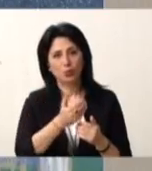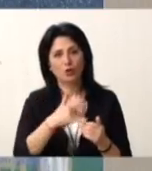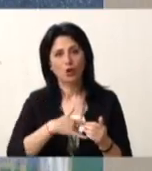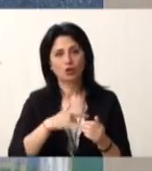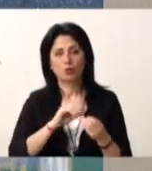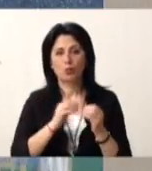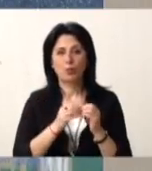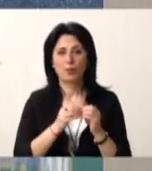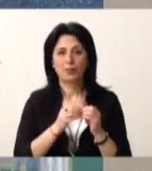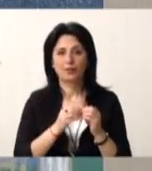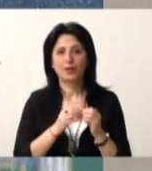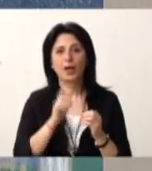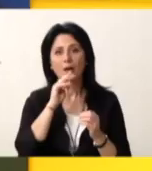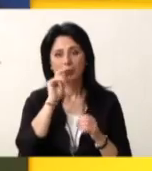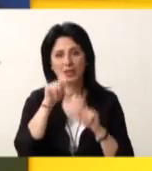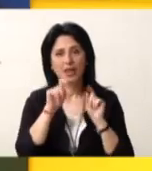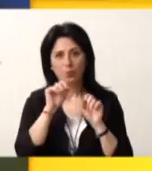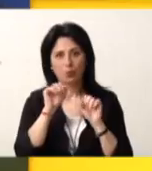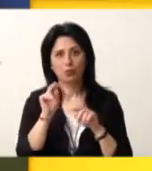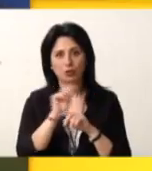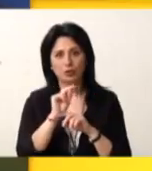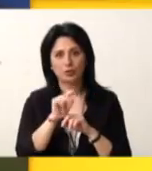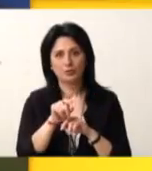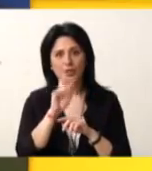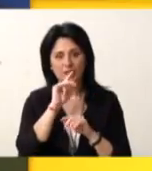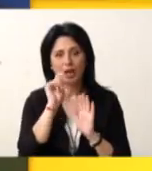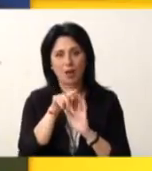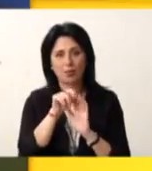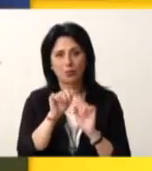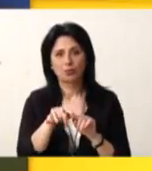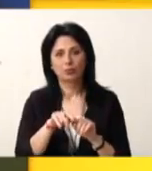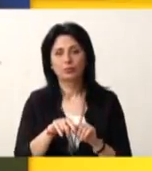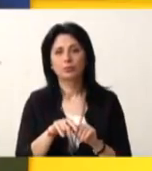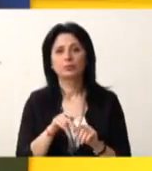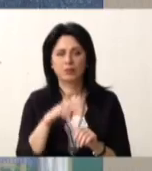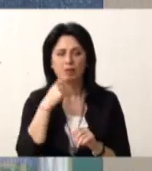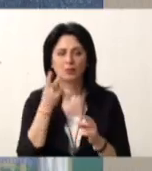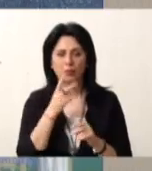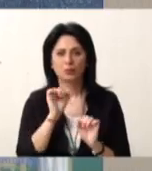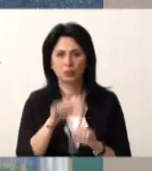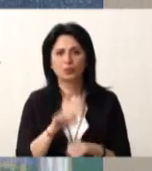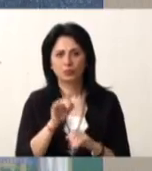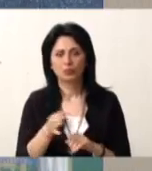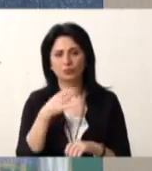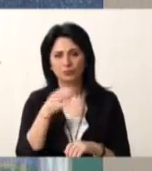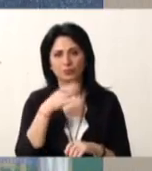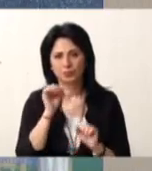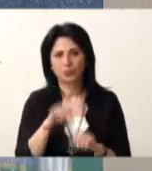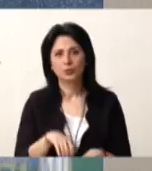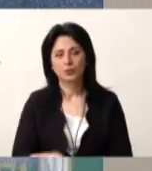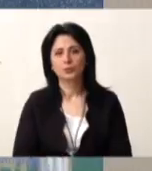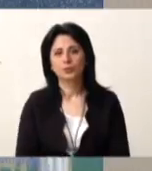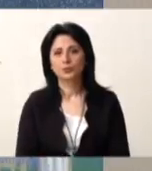კუჭის პრობლემები და მედიკამენტებით შეიძლება თუ არა, წამლით შეიძლება თუ არა? რა თქმა უნდა შესაძლებელია,